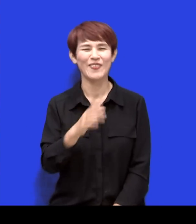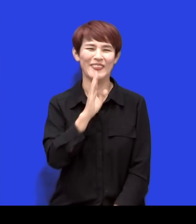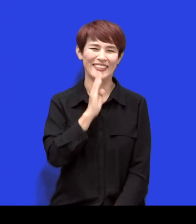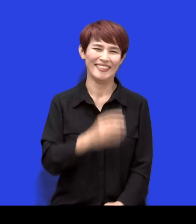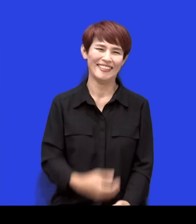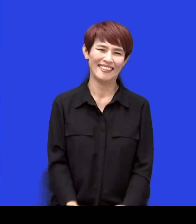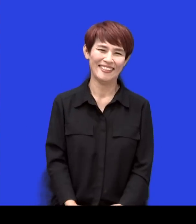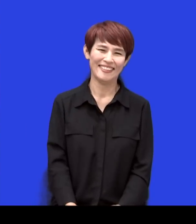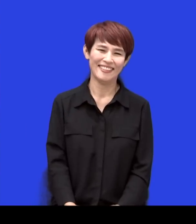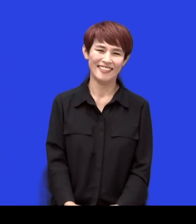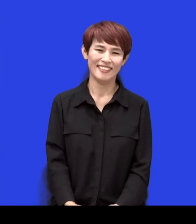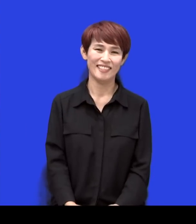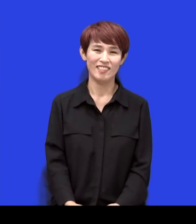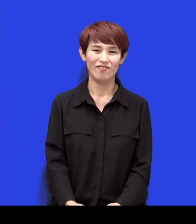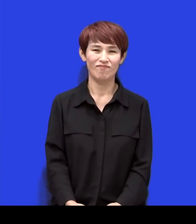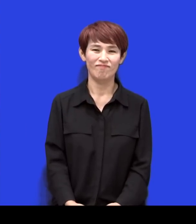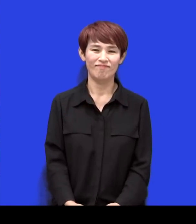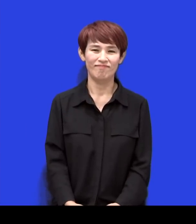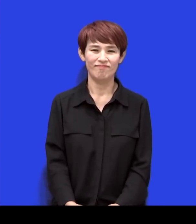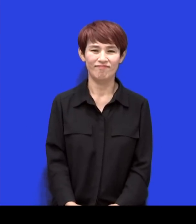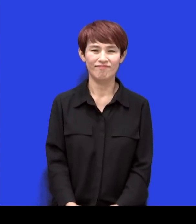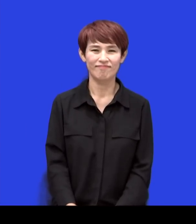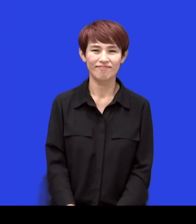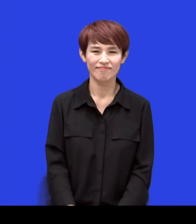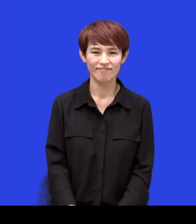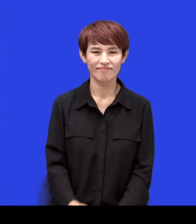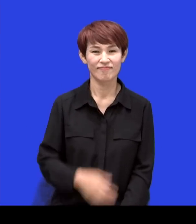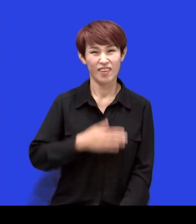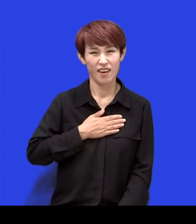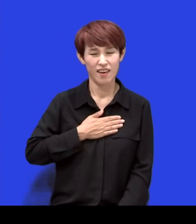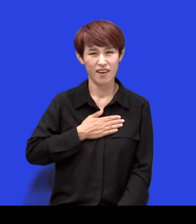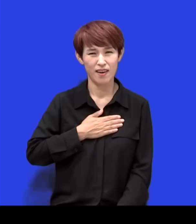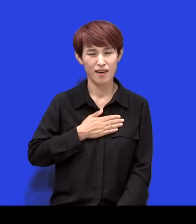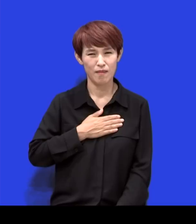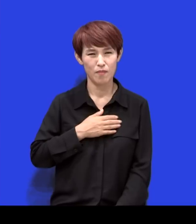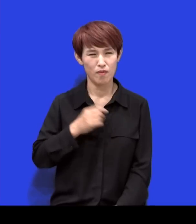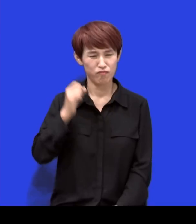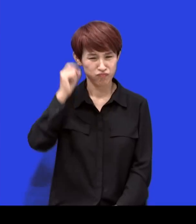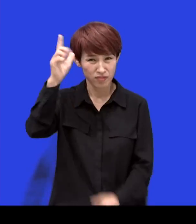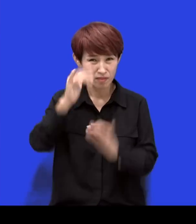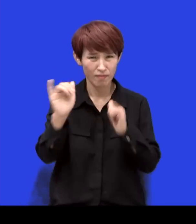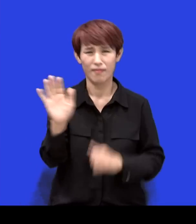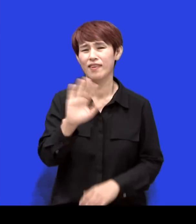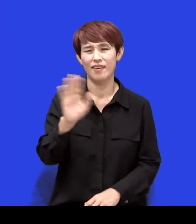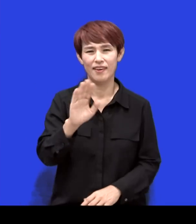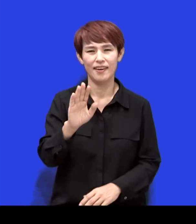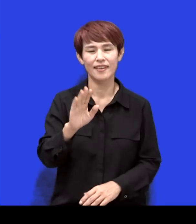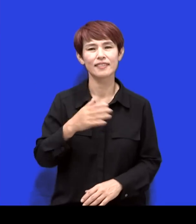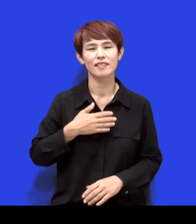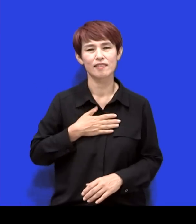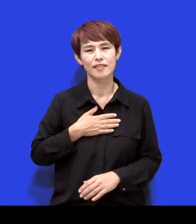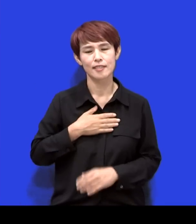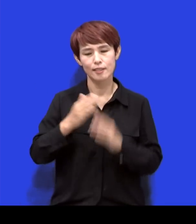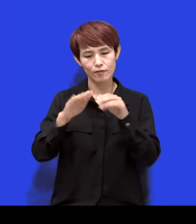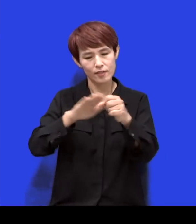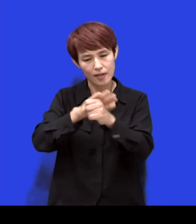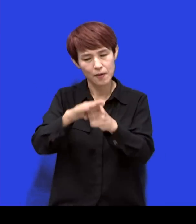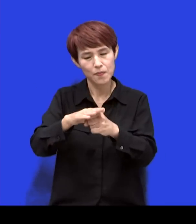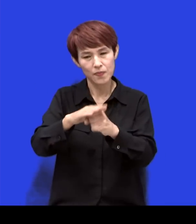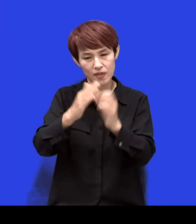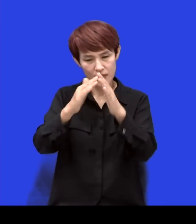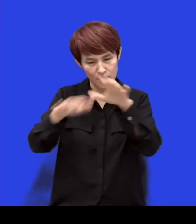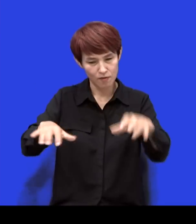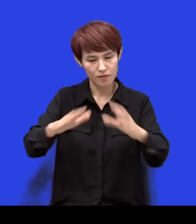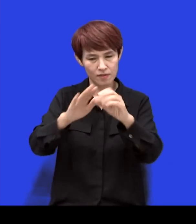있어요, 솔직히. 제가 또 그렇게 뭐 이렇게 훌륭한 사람도 아니고 다만 이제 그런 마음을 전했을 뿐인데 그 주제가